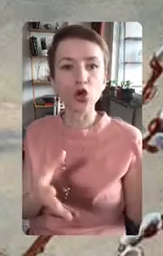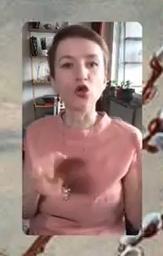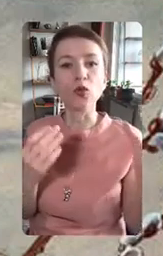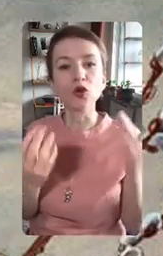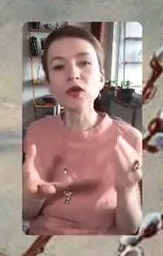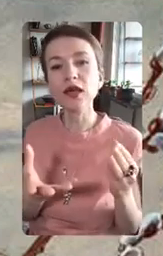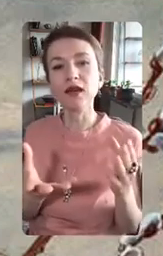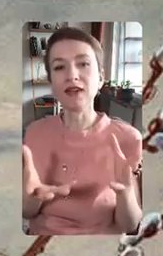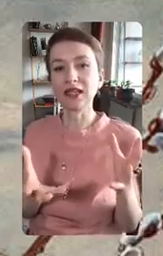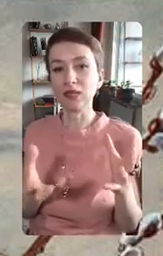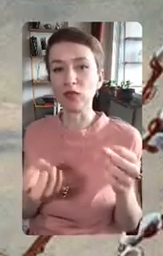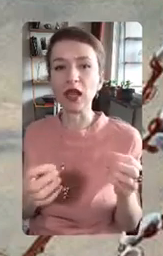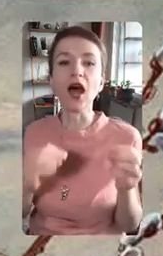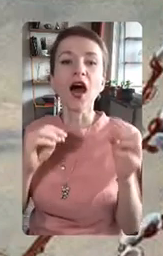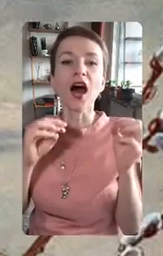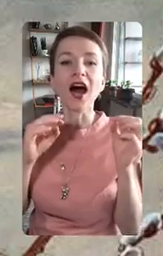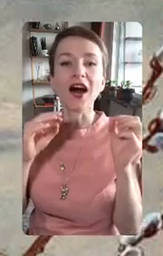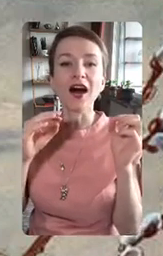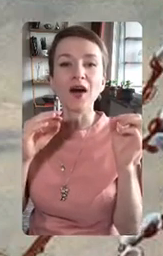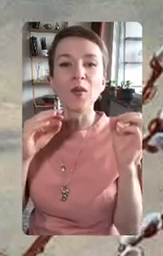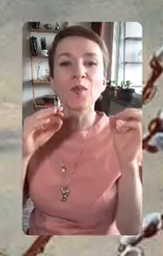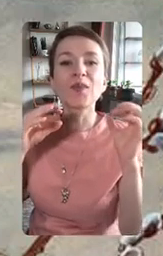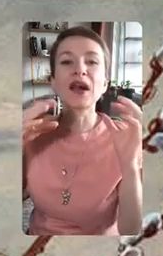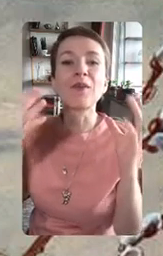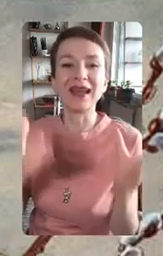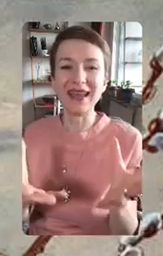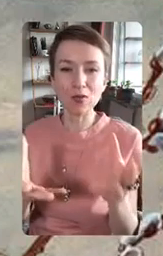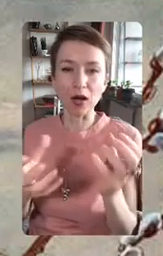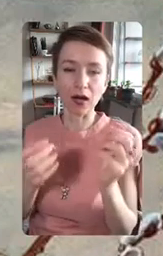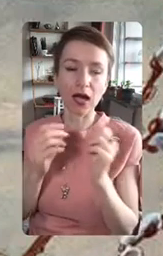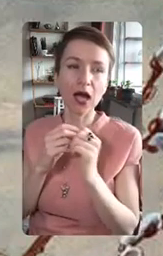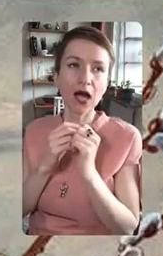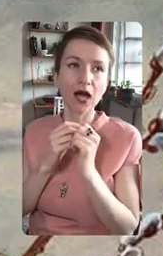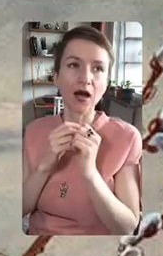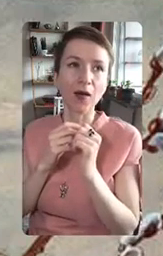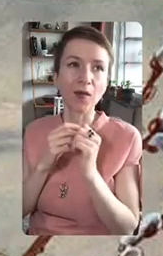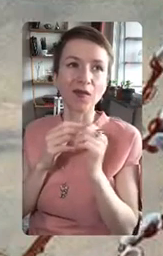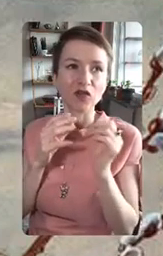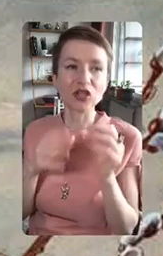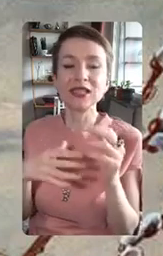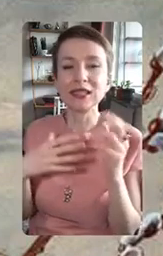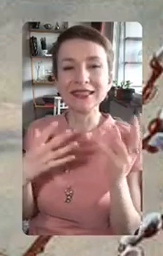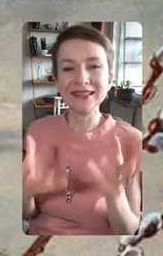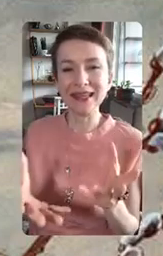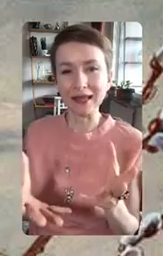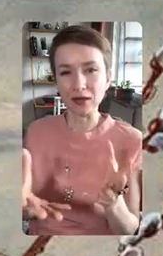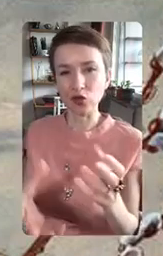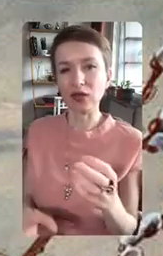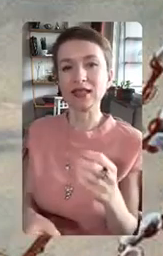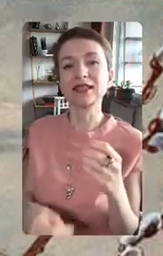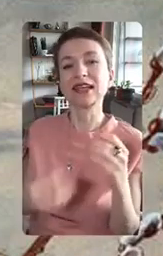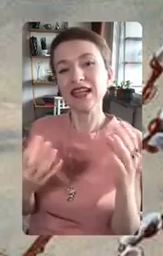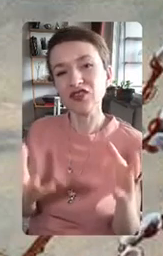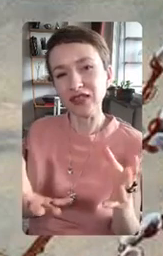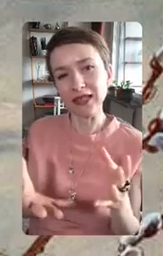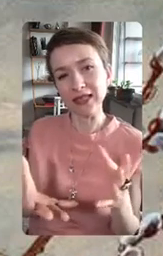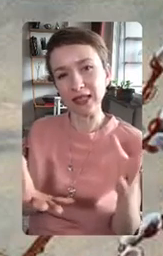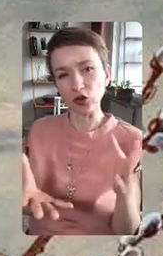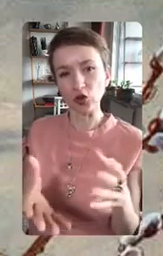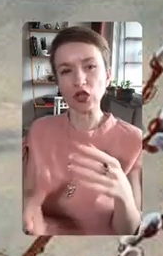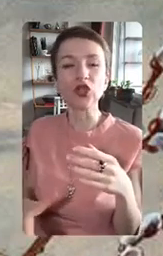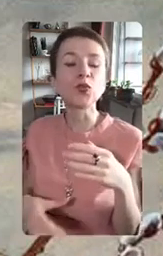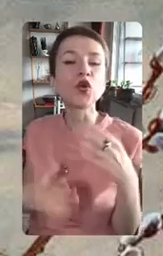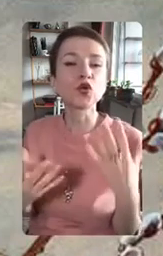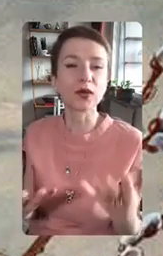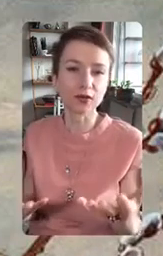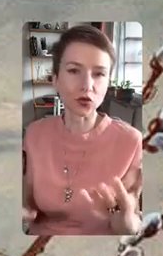школы, но многие говорят именно о проблемах в жизни детей, насколько стрессово для